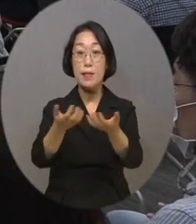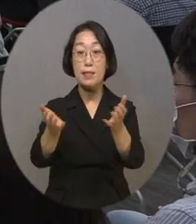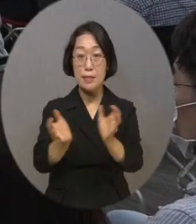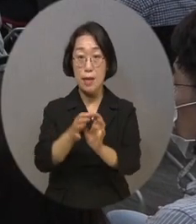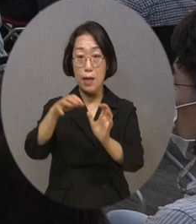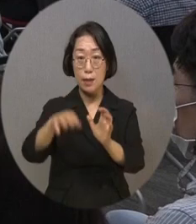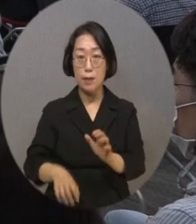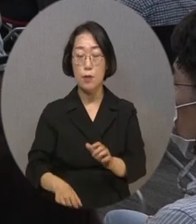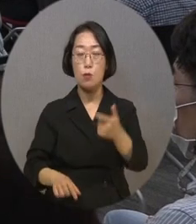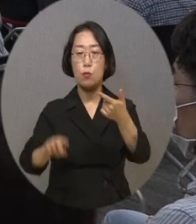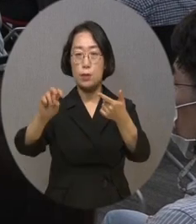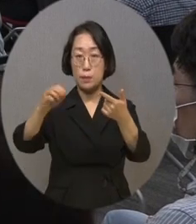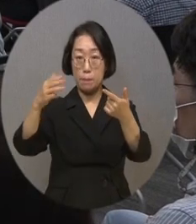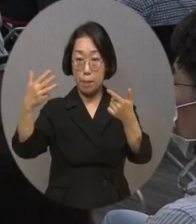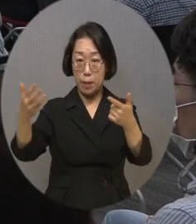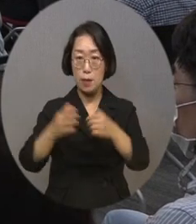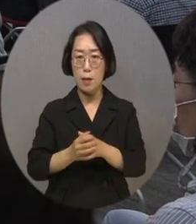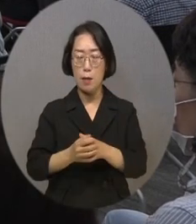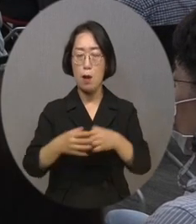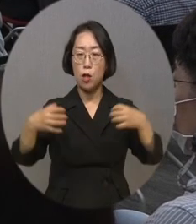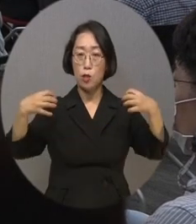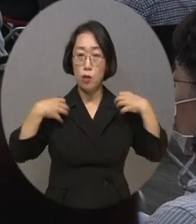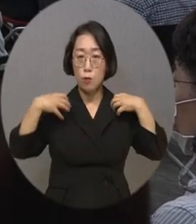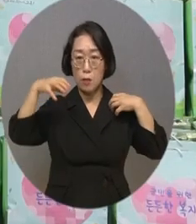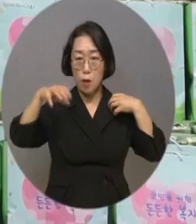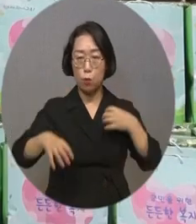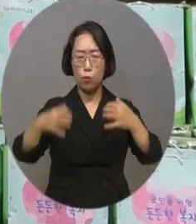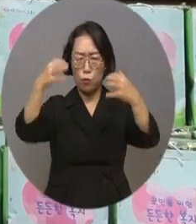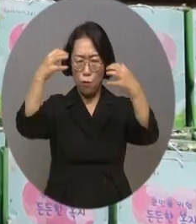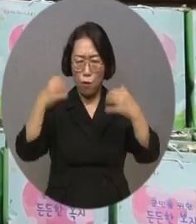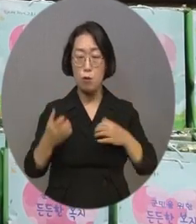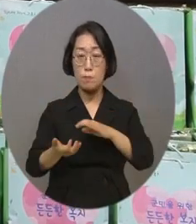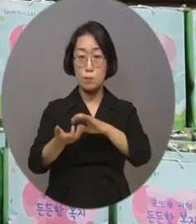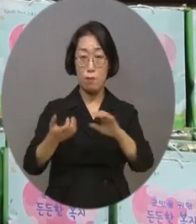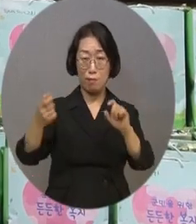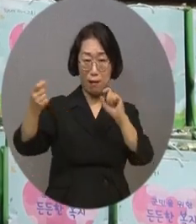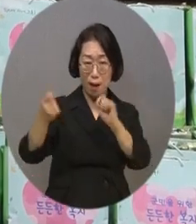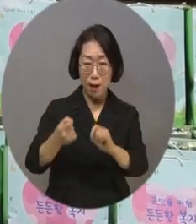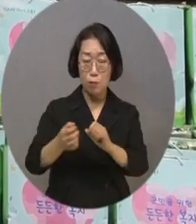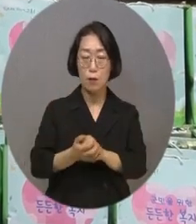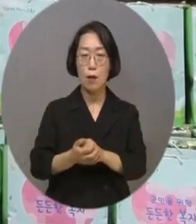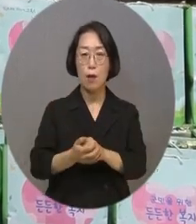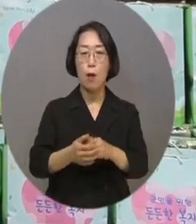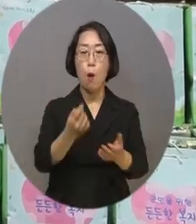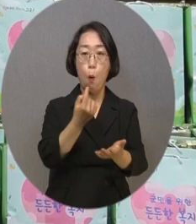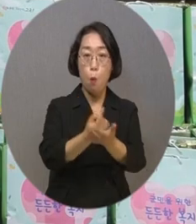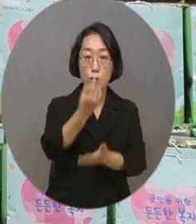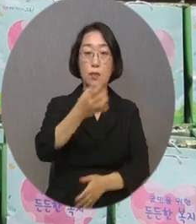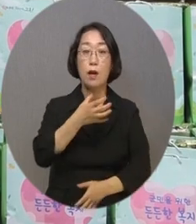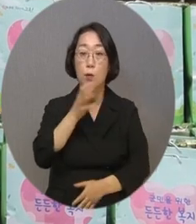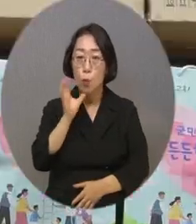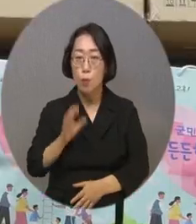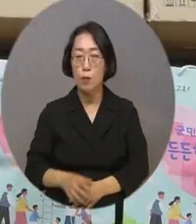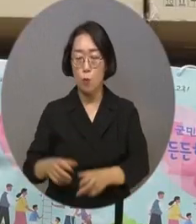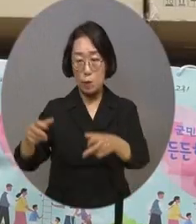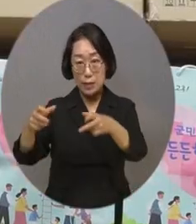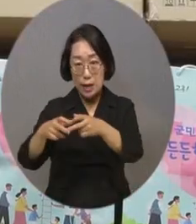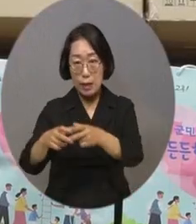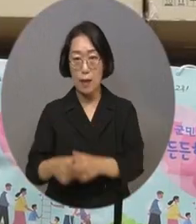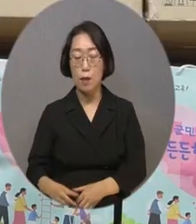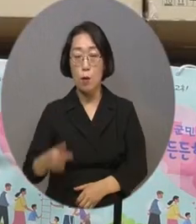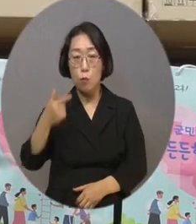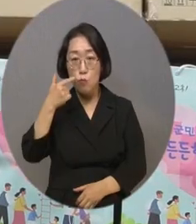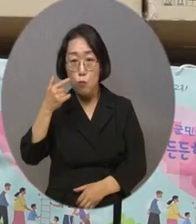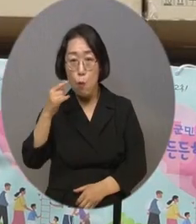28일 군청사에서 여름철 무더위를 대비해 독거 어르신, 장애인, 한부모 가구 등